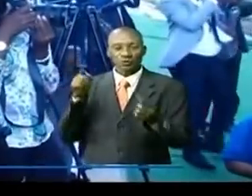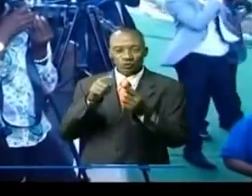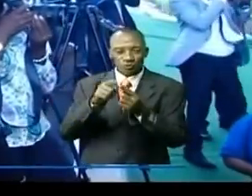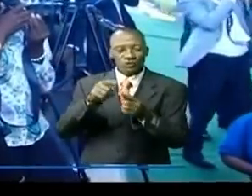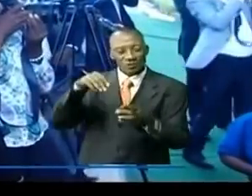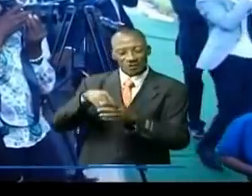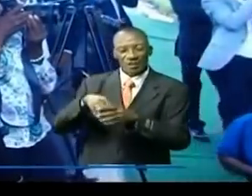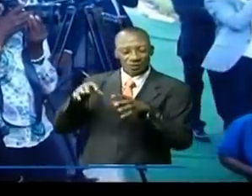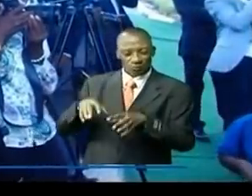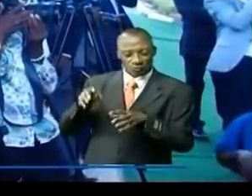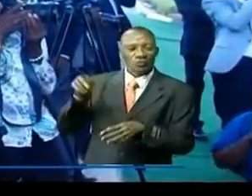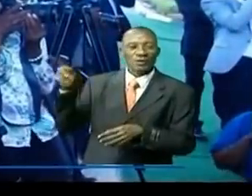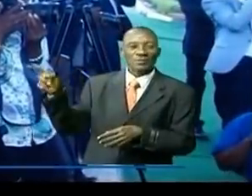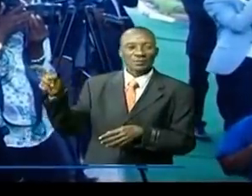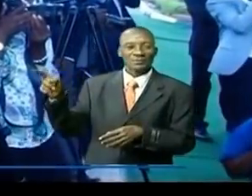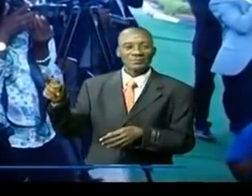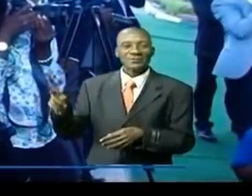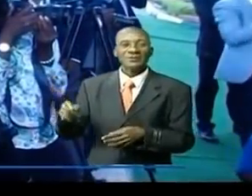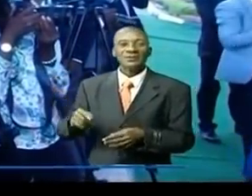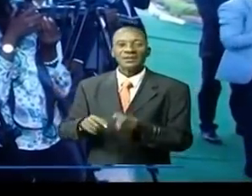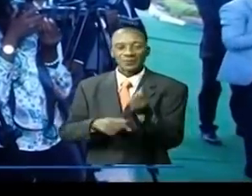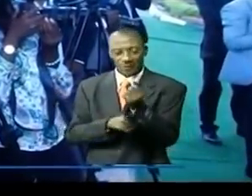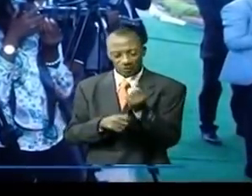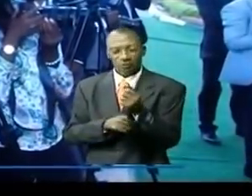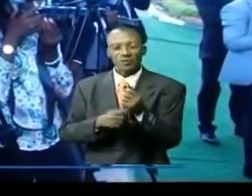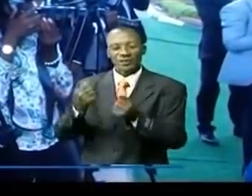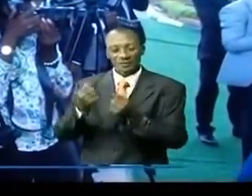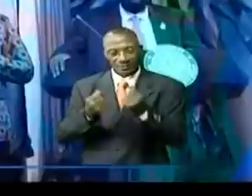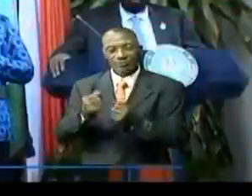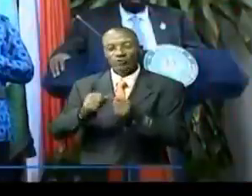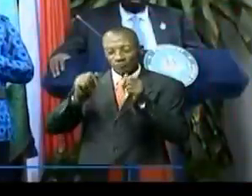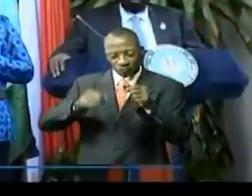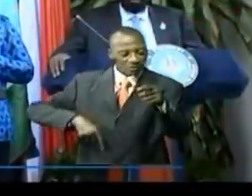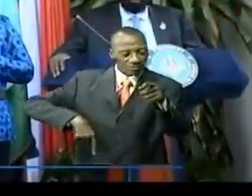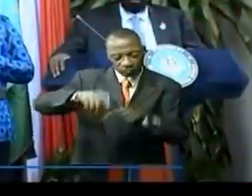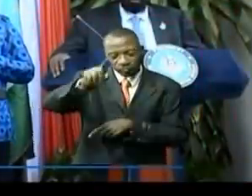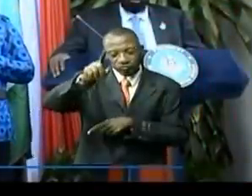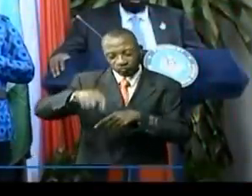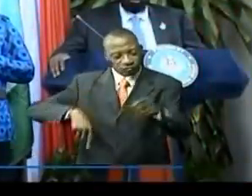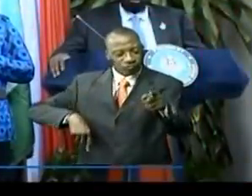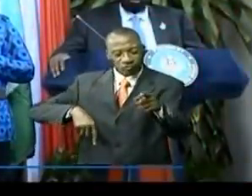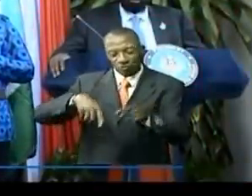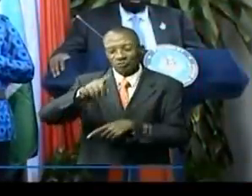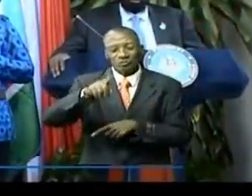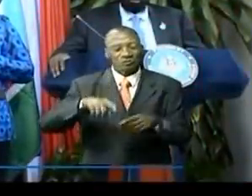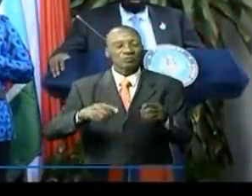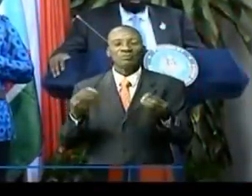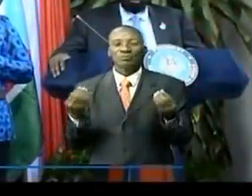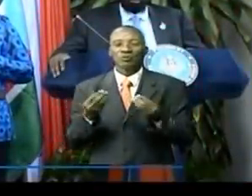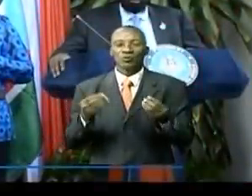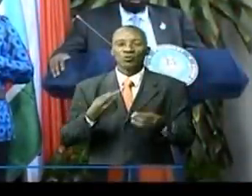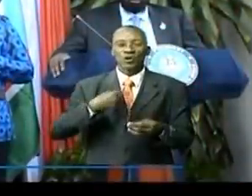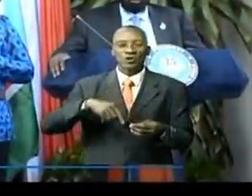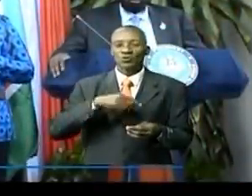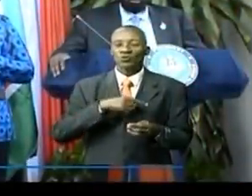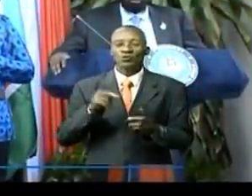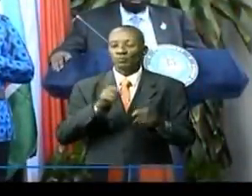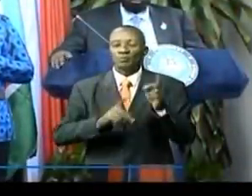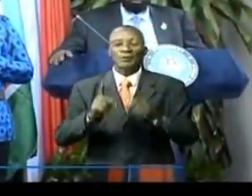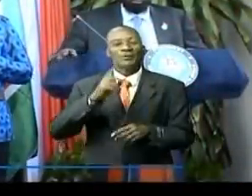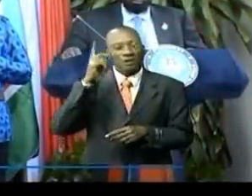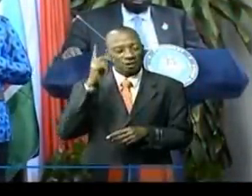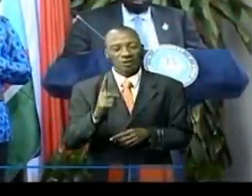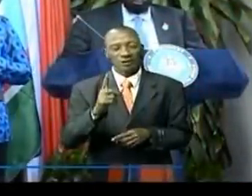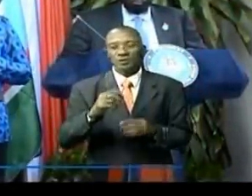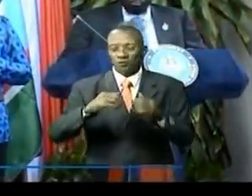du Congo, dans, plus précisément dans la province du Haut-Ouélé, ce qui va ouvrir la voie sur